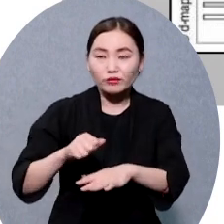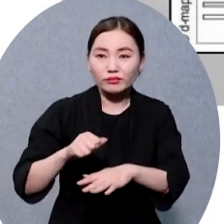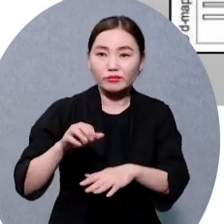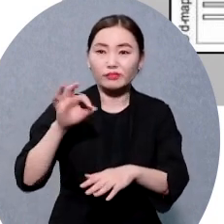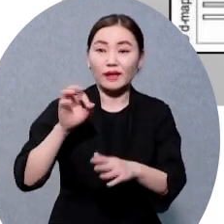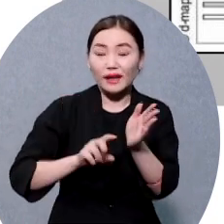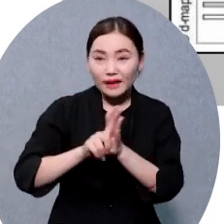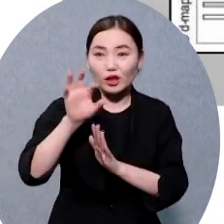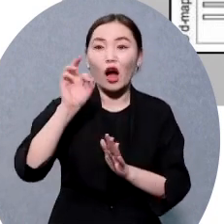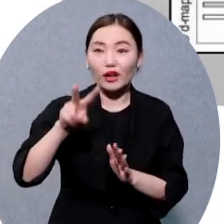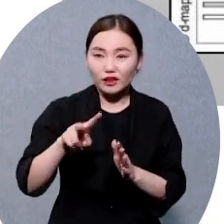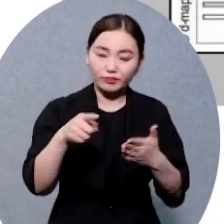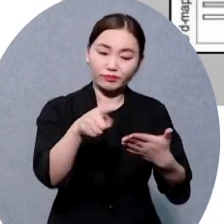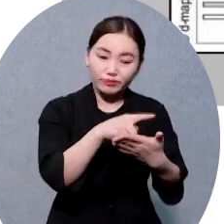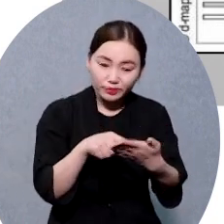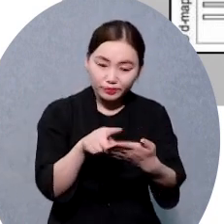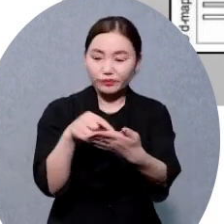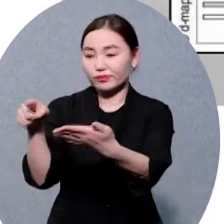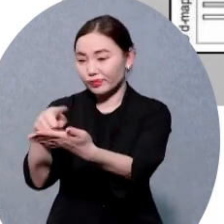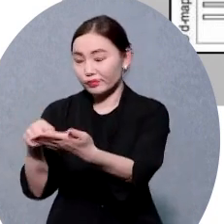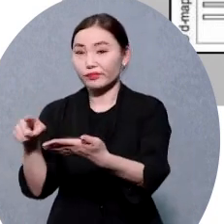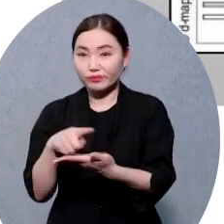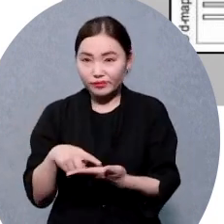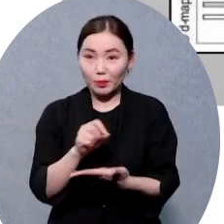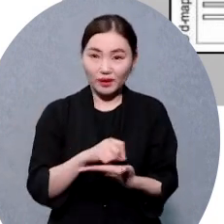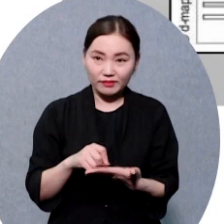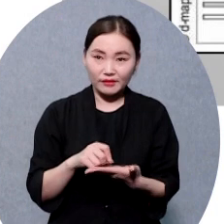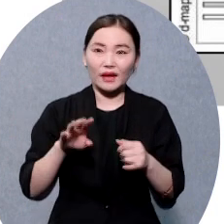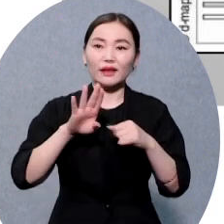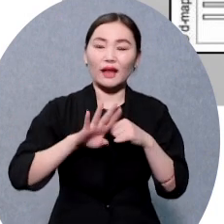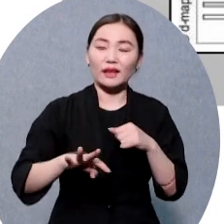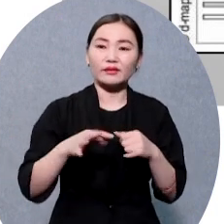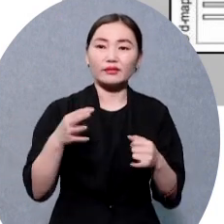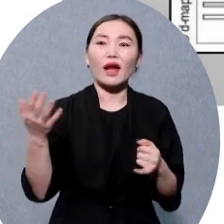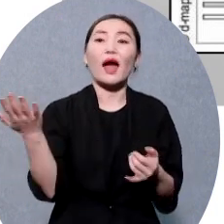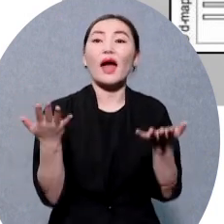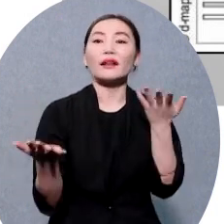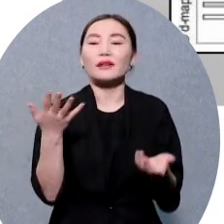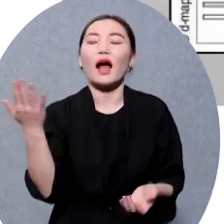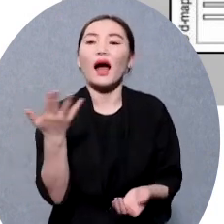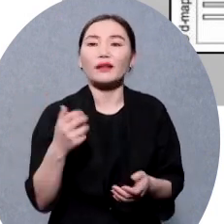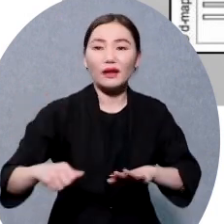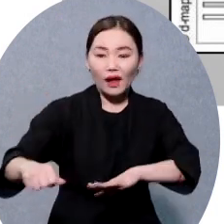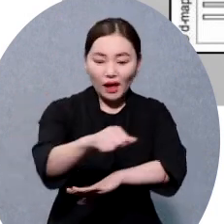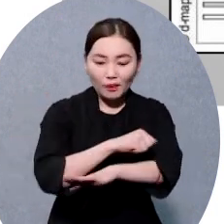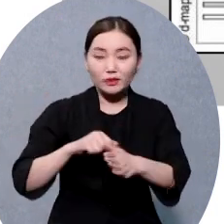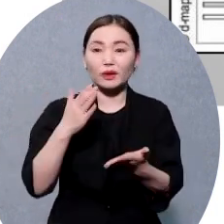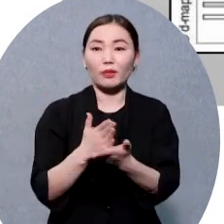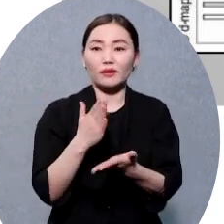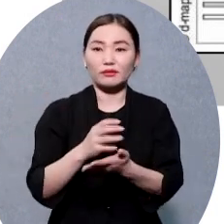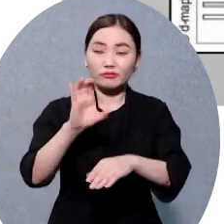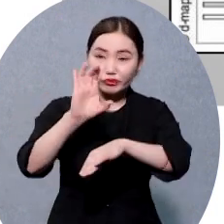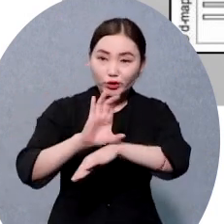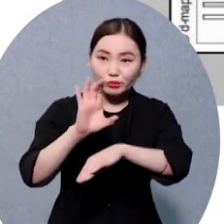зураг дээр аймгууд болоод аймгуудыг нь олоод за мөн энэ сүм хийдүүд одоо аль